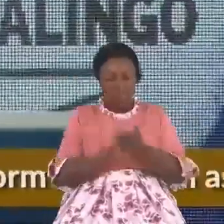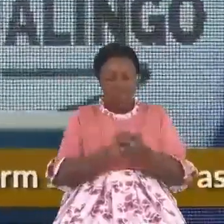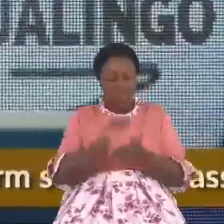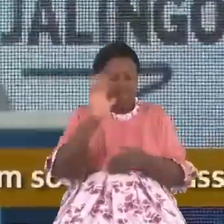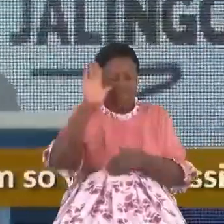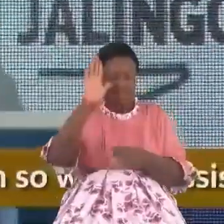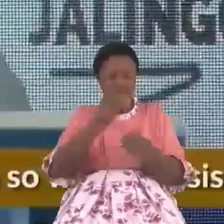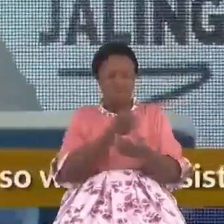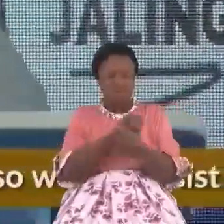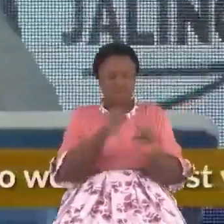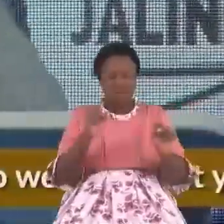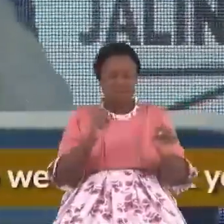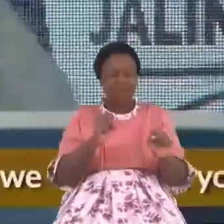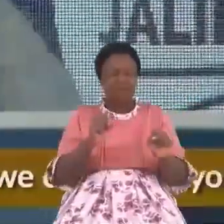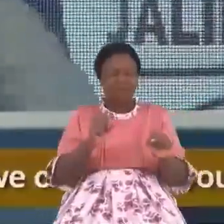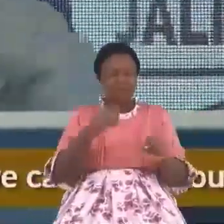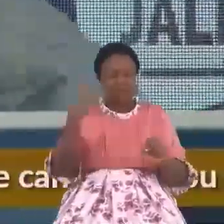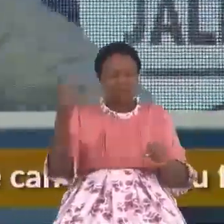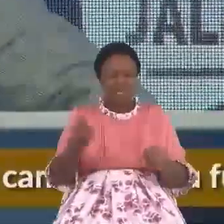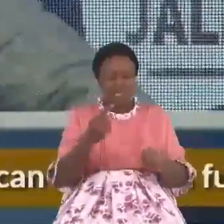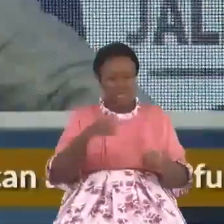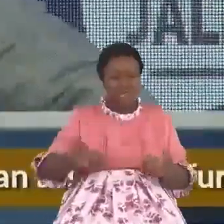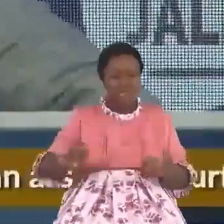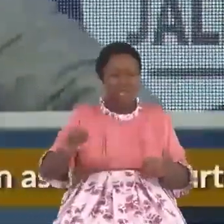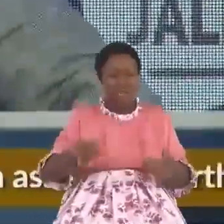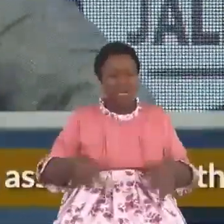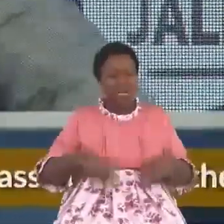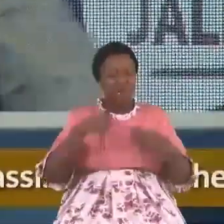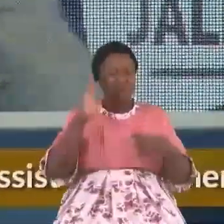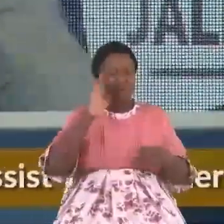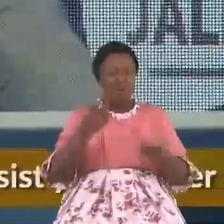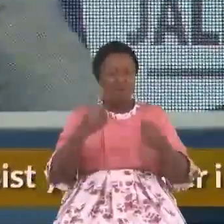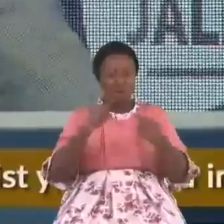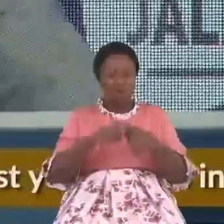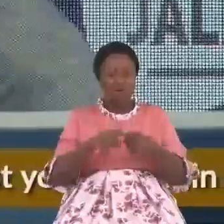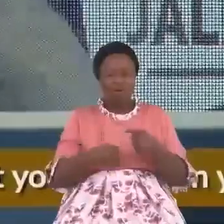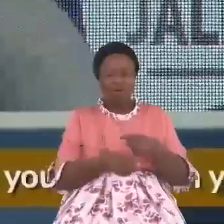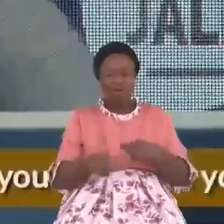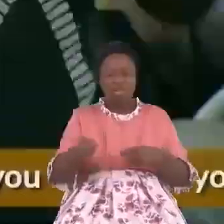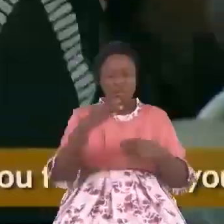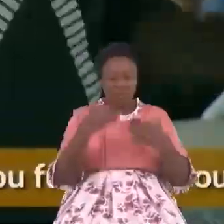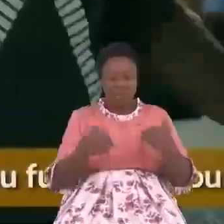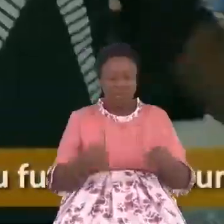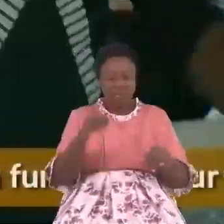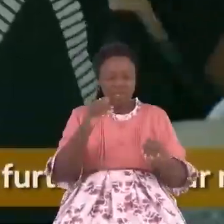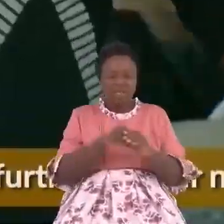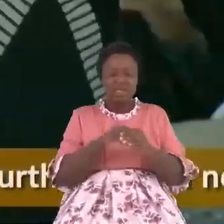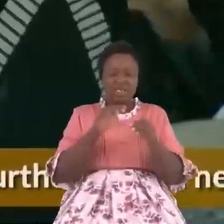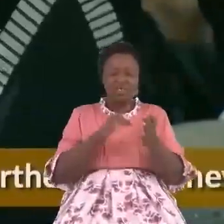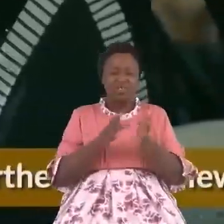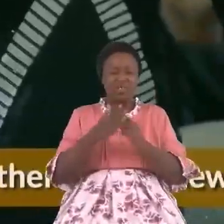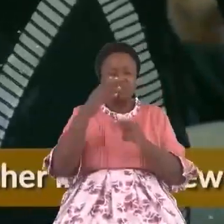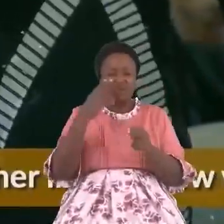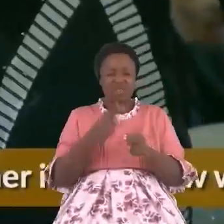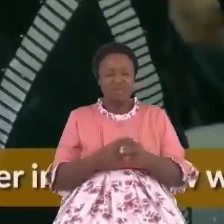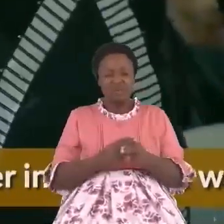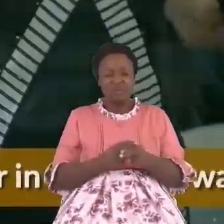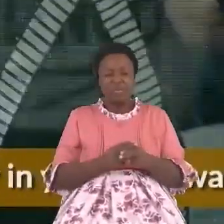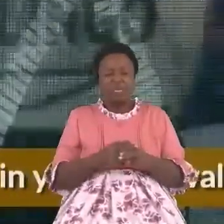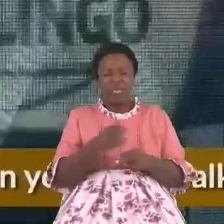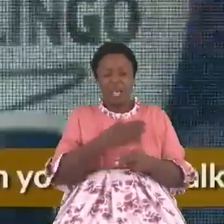ndụ ebighị ebi ga-abụ ihe nketa ha ugbu a n'aha Jizọs. nke ike nke